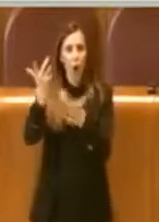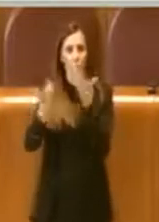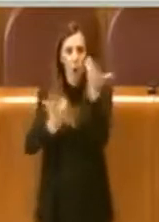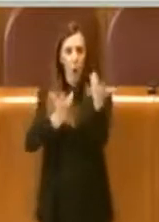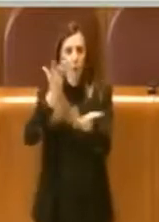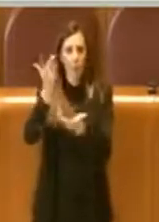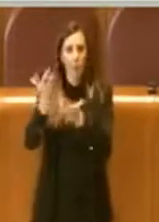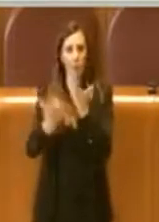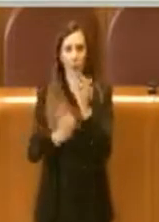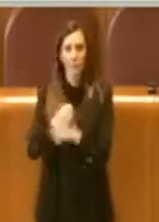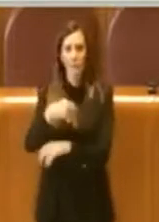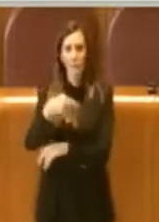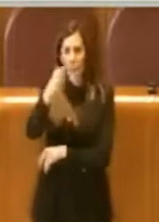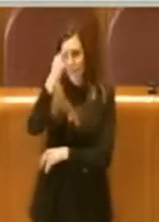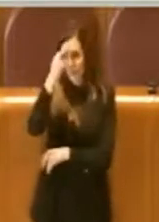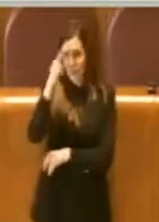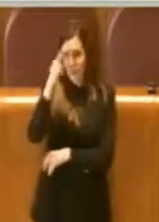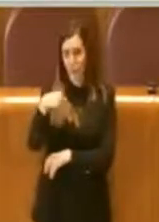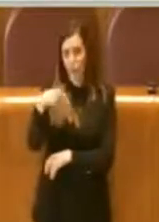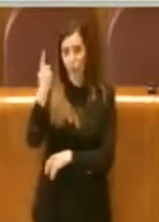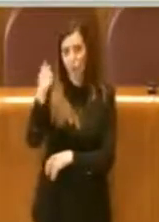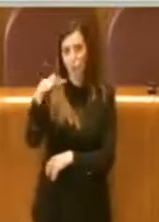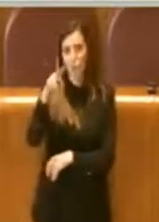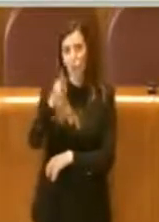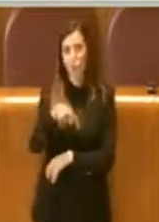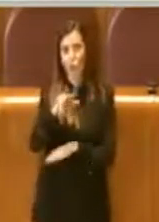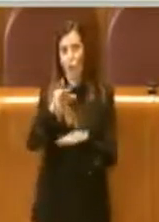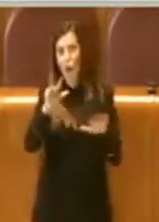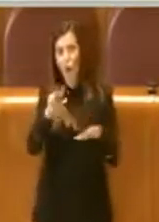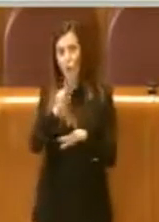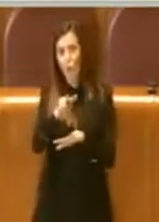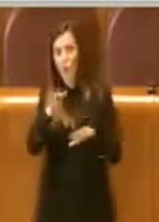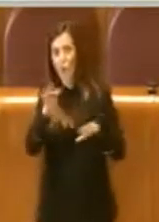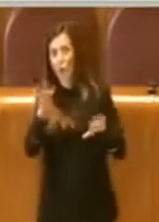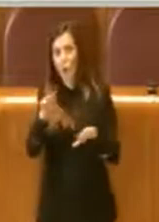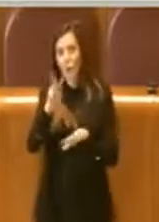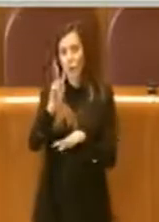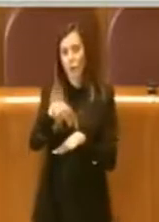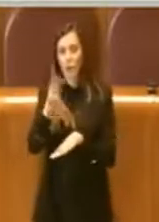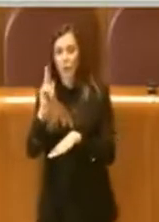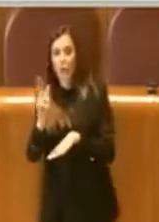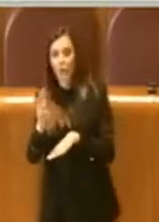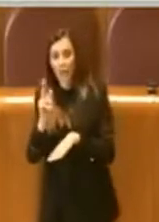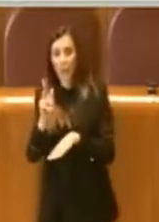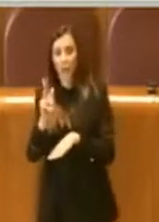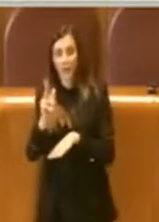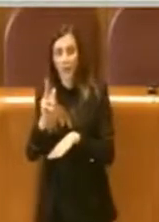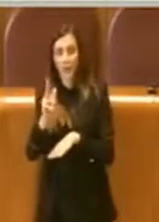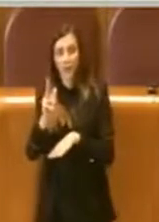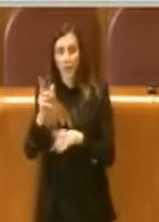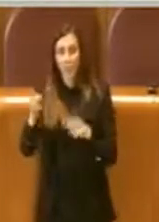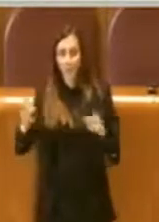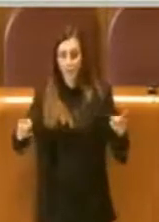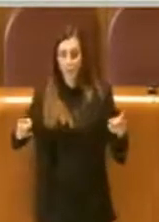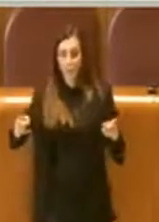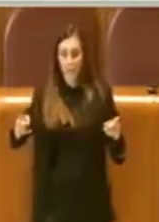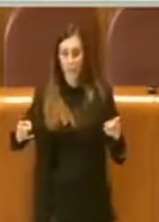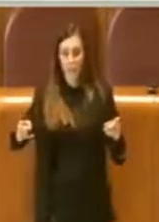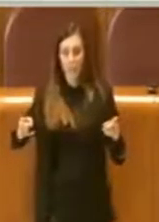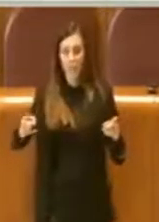Ricordo che nel 2008, nel 2009, nel 2013 sono stati